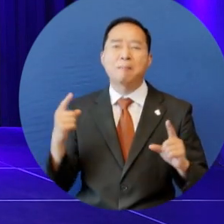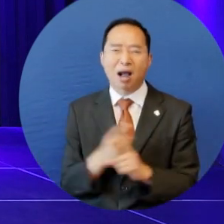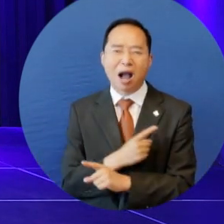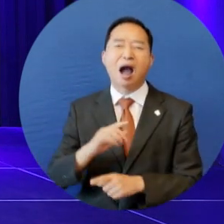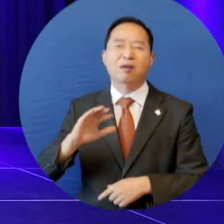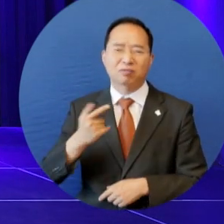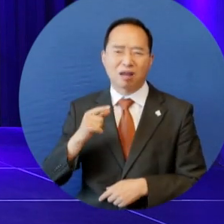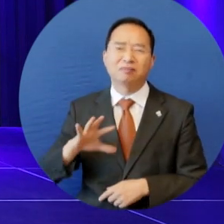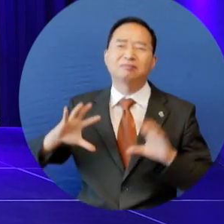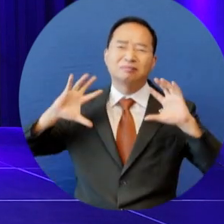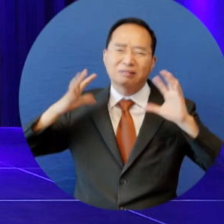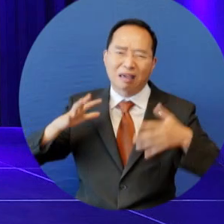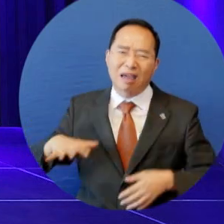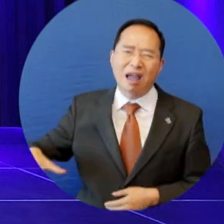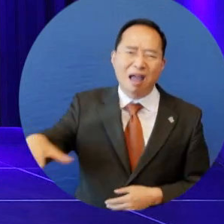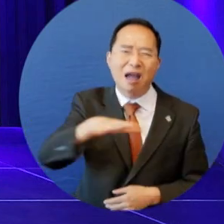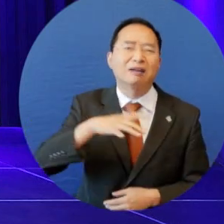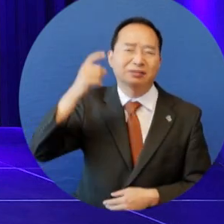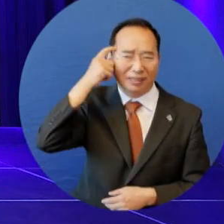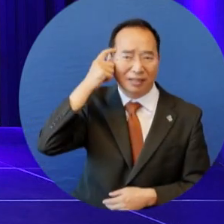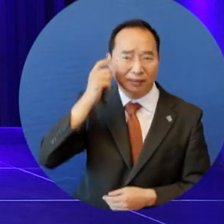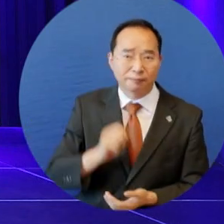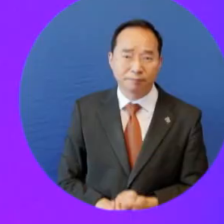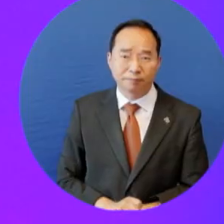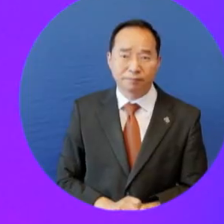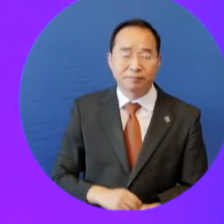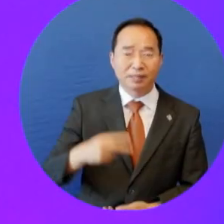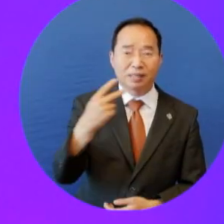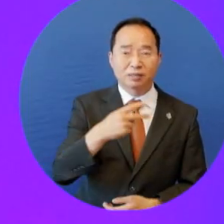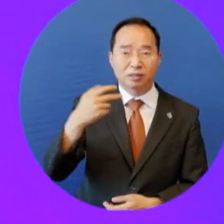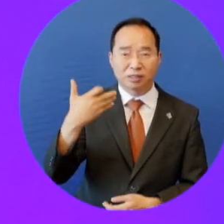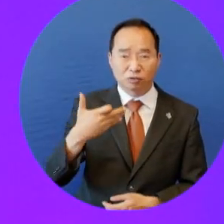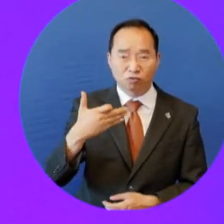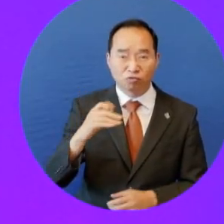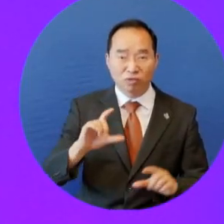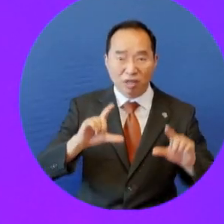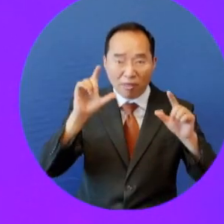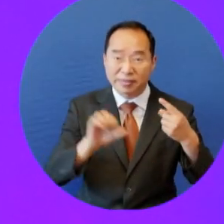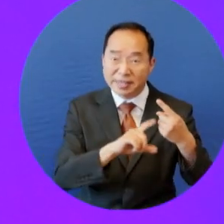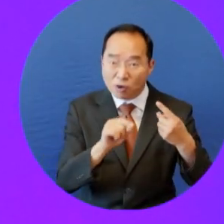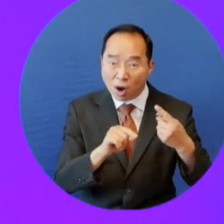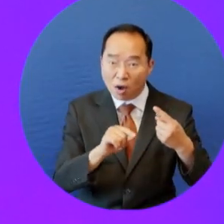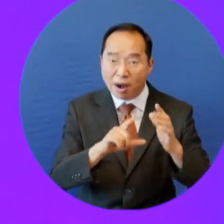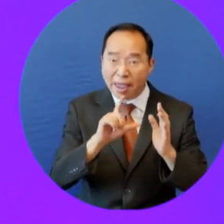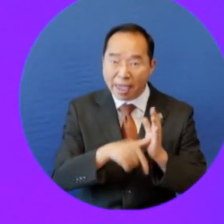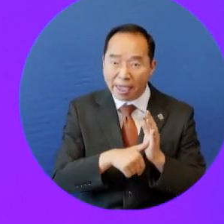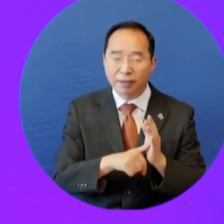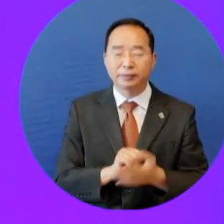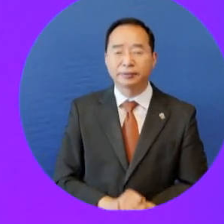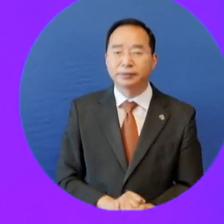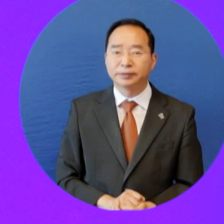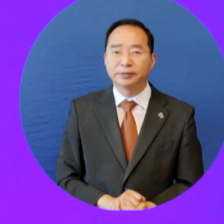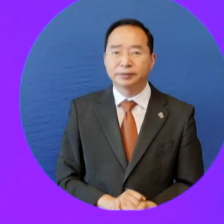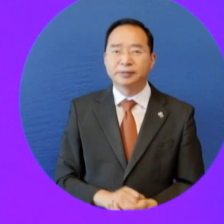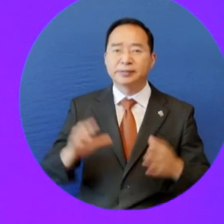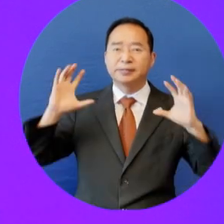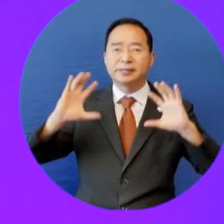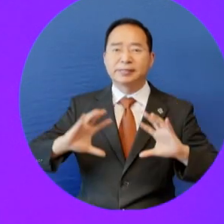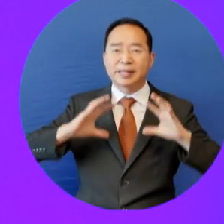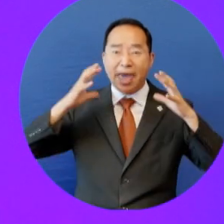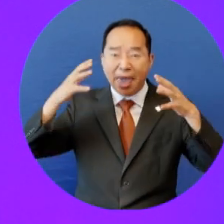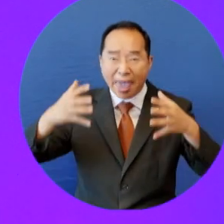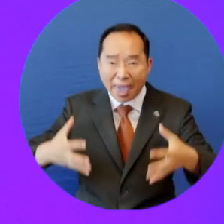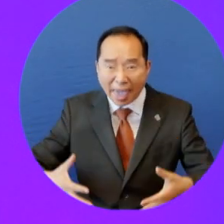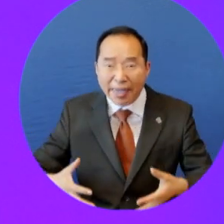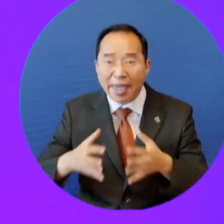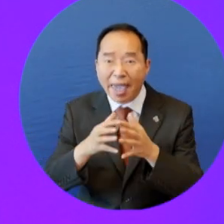바꿔야 된다는 게전 세계적인 대세라는 점입니다. 2019년 1월에 인류 역사상